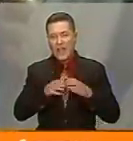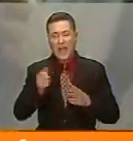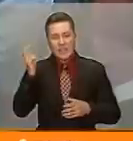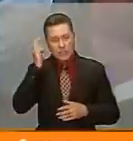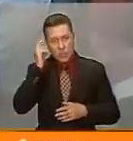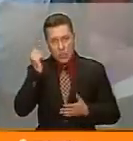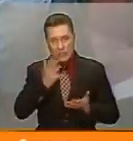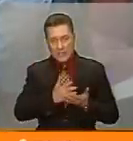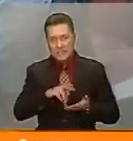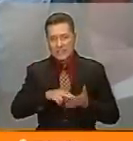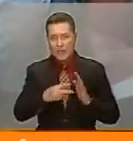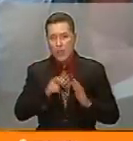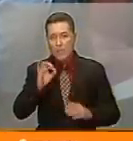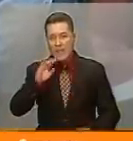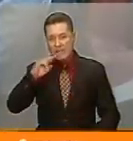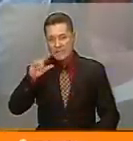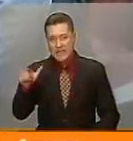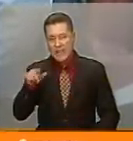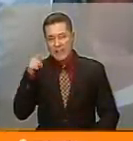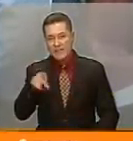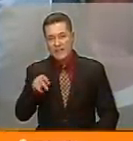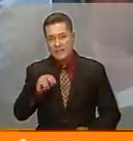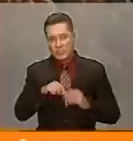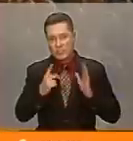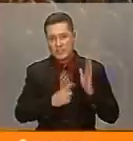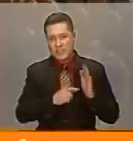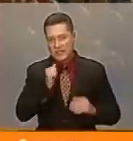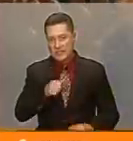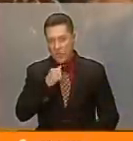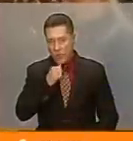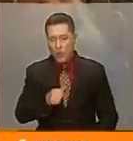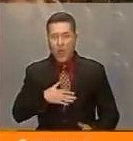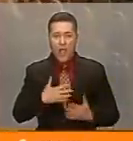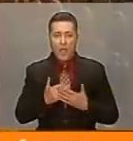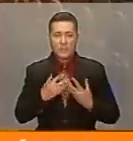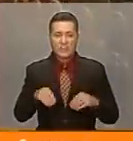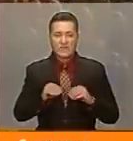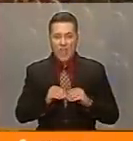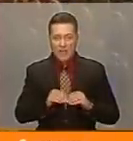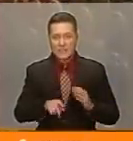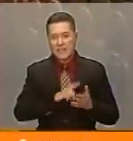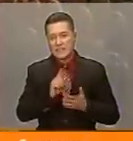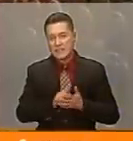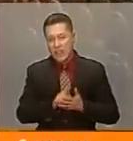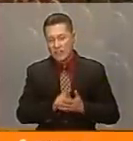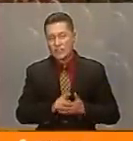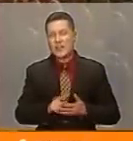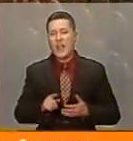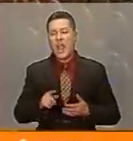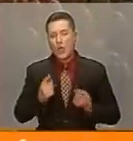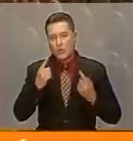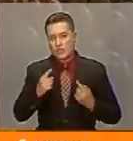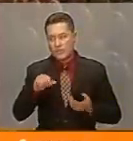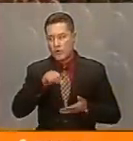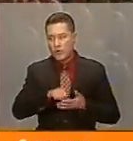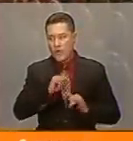Їх заплановано на березень 2016-го. Общественные организации должны нести ключевую роль в развитии города. Потому